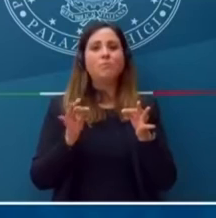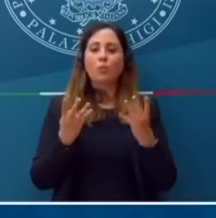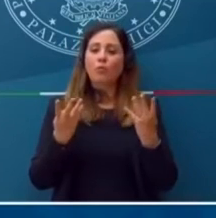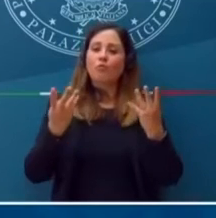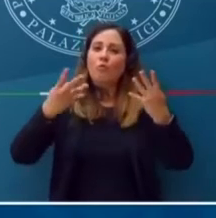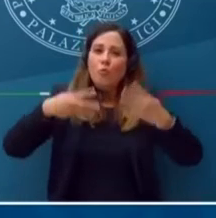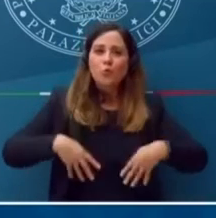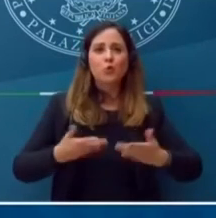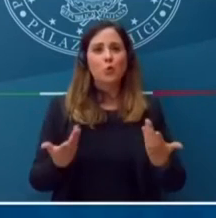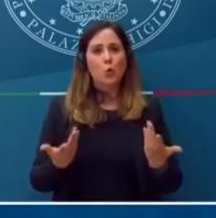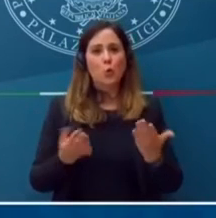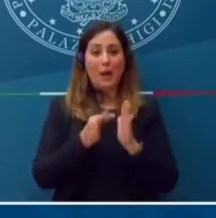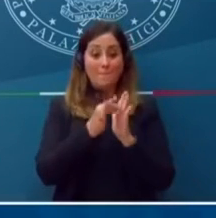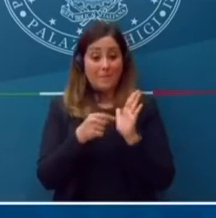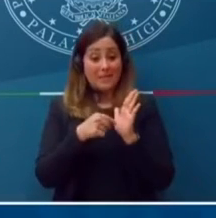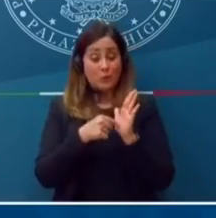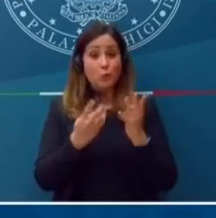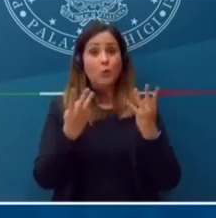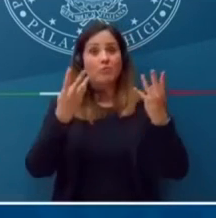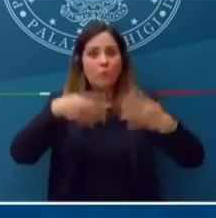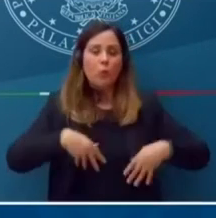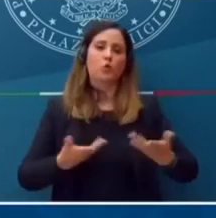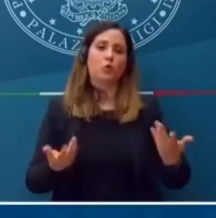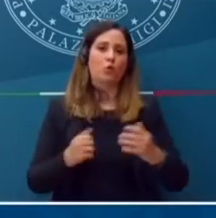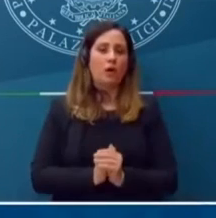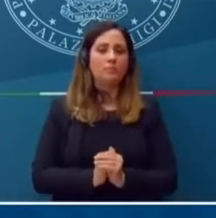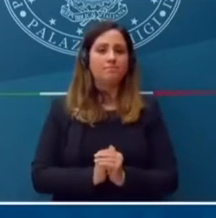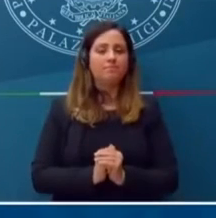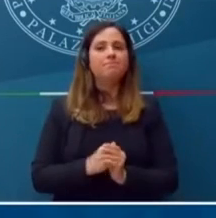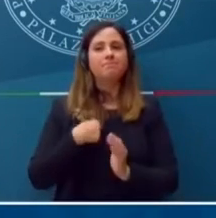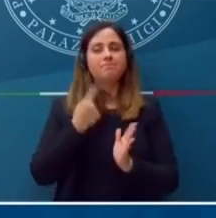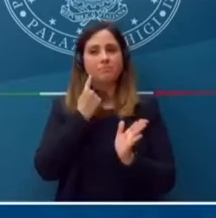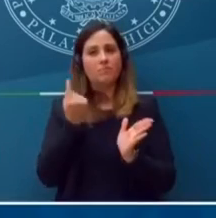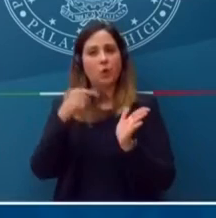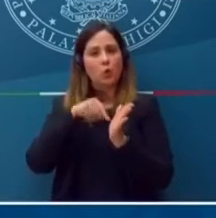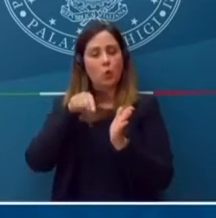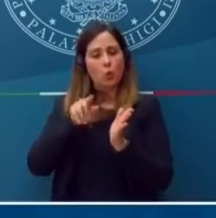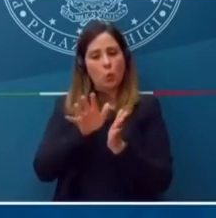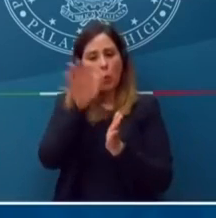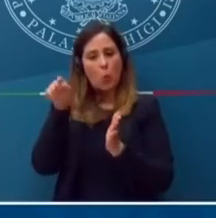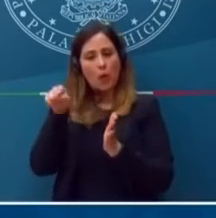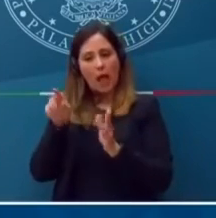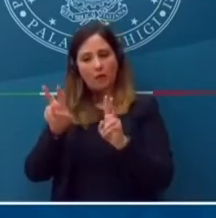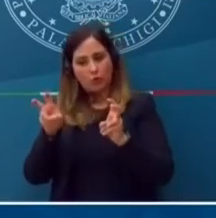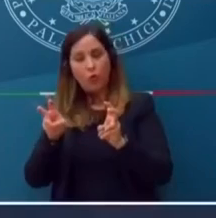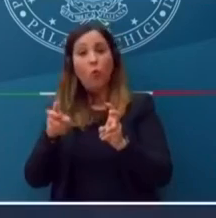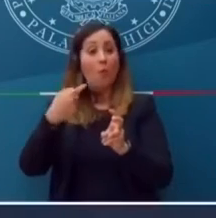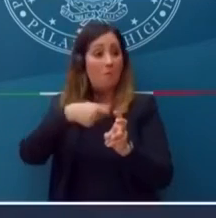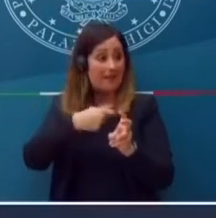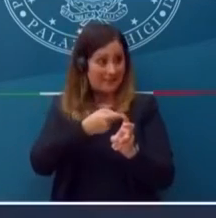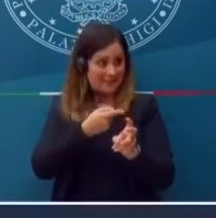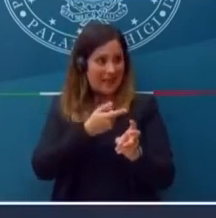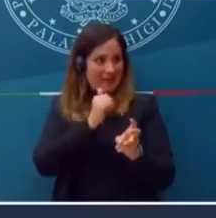l'efficacia delle misure messe in atto. Ritorno anche su un punto, se il Presidente me lo